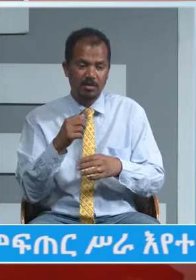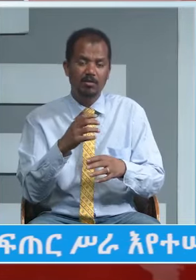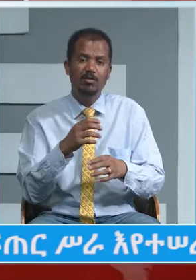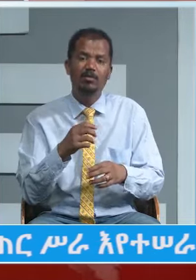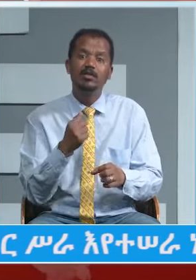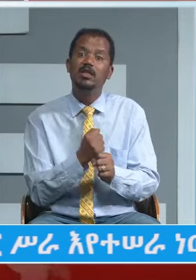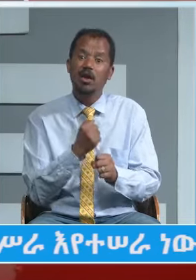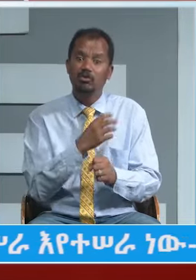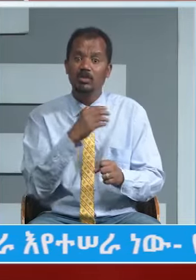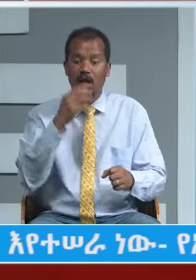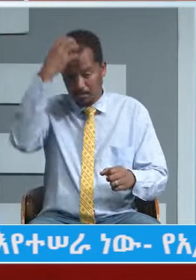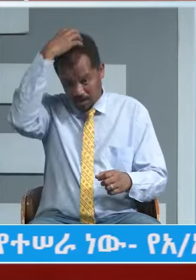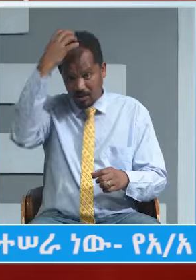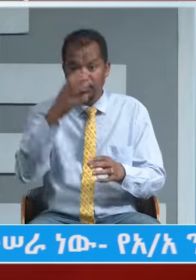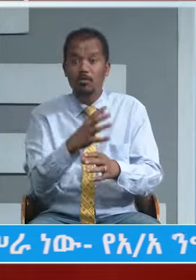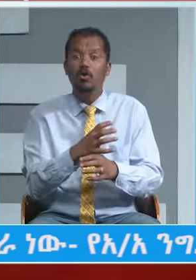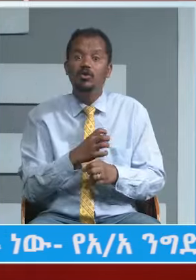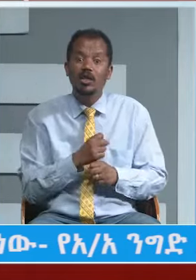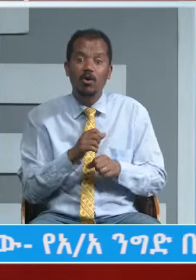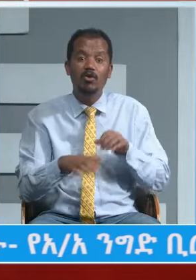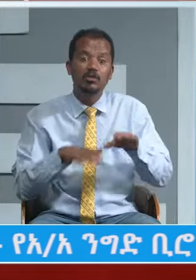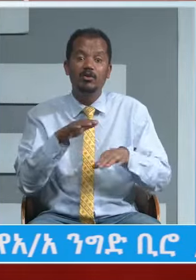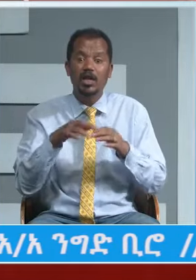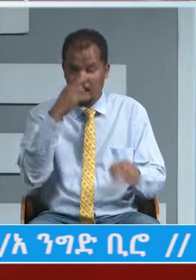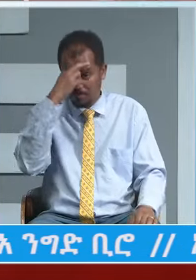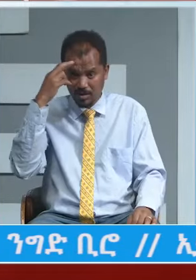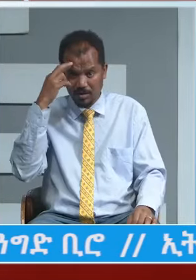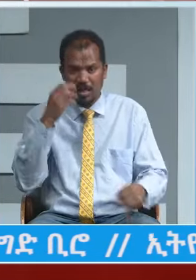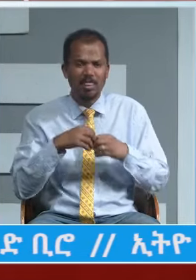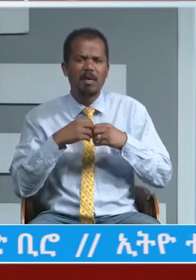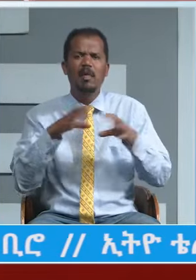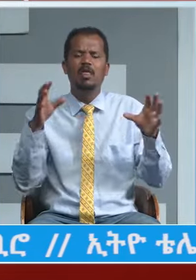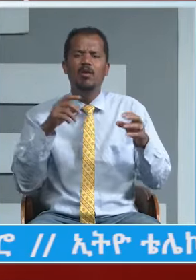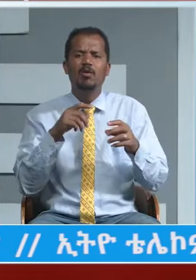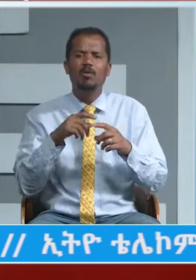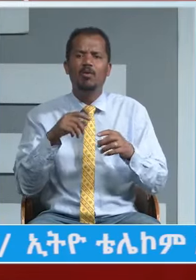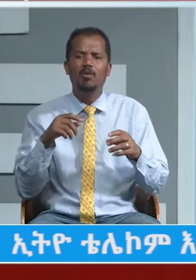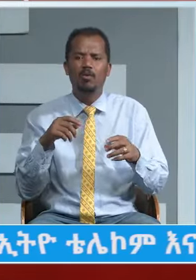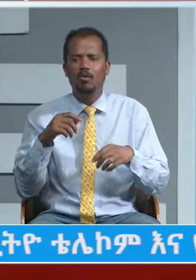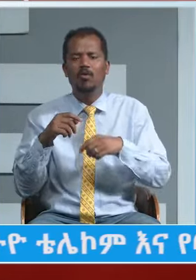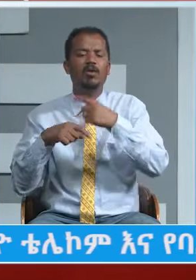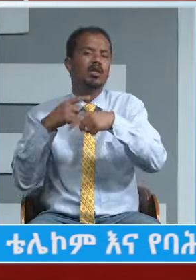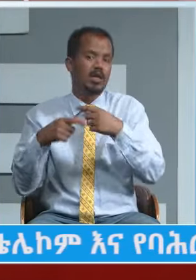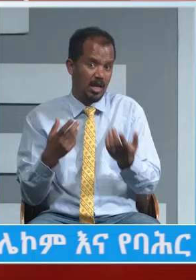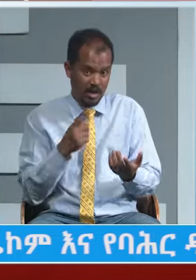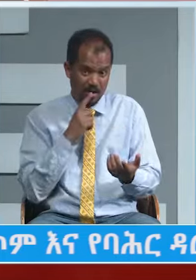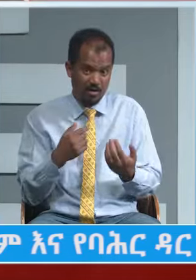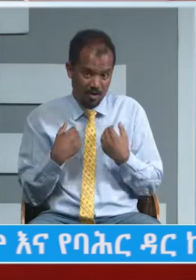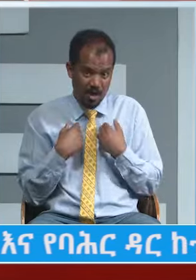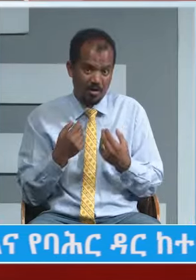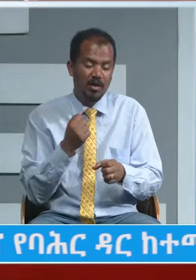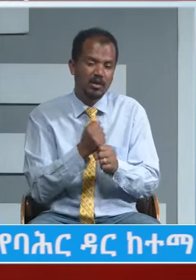ታይሎ በሰራቸው ጠንካራ ስራዎች እና መንግስትን በወሰደው እርምጃ ምክንያት ተበትኖ ወደ ህዝቡ ለመሰክሰብ የሚፈለግ ነገር አለ።